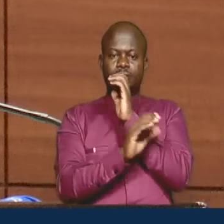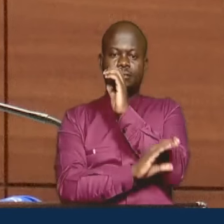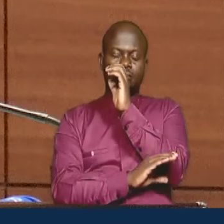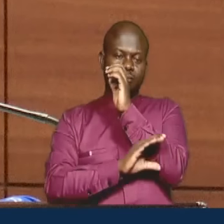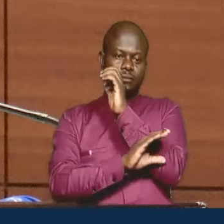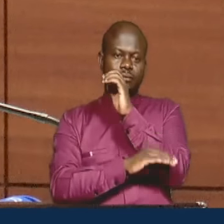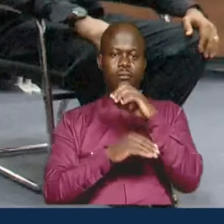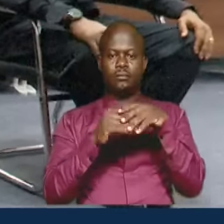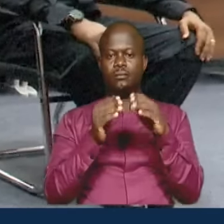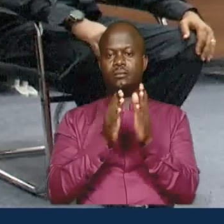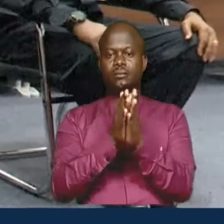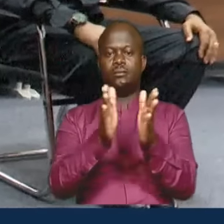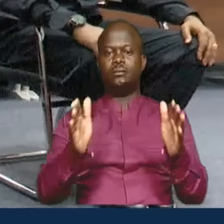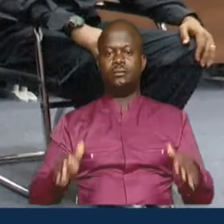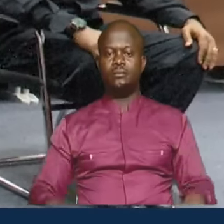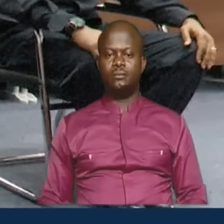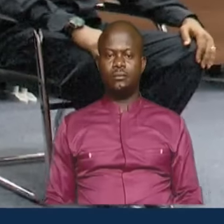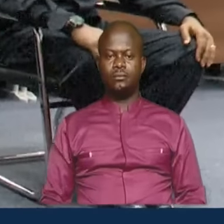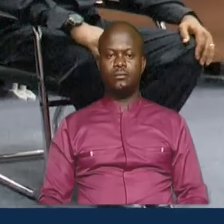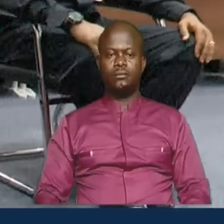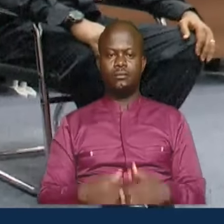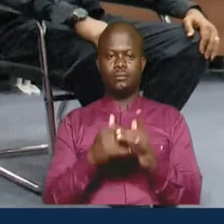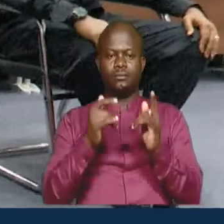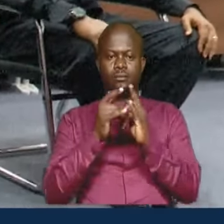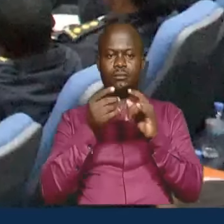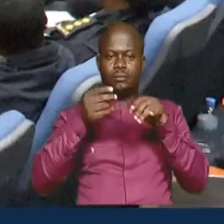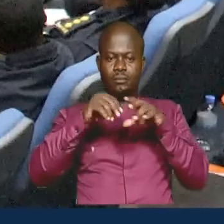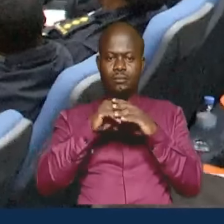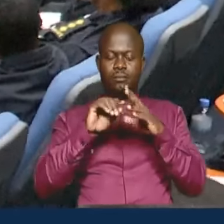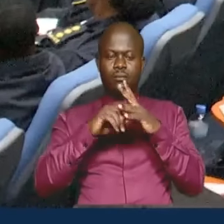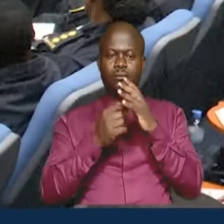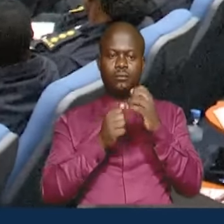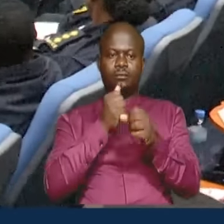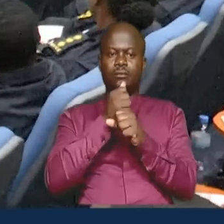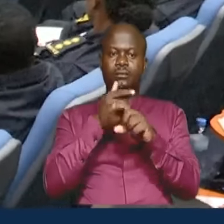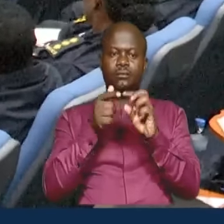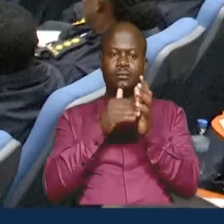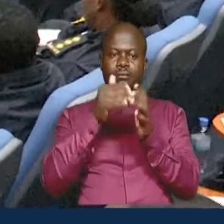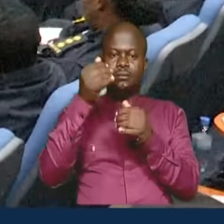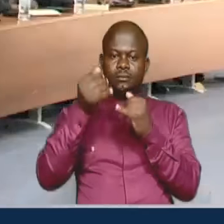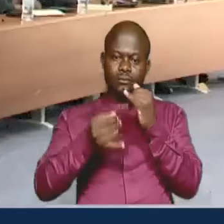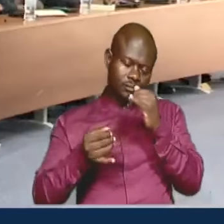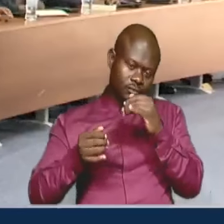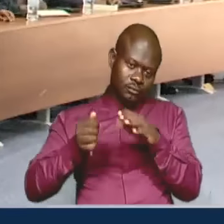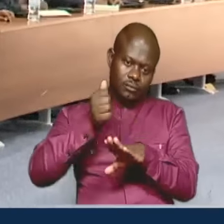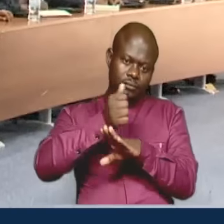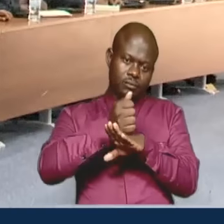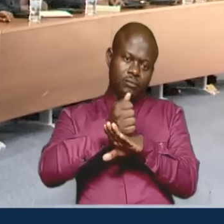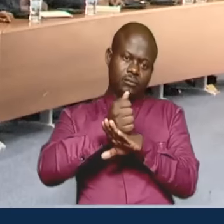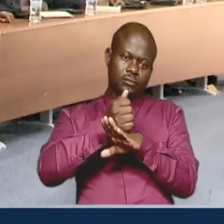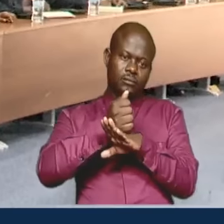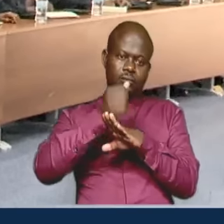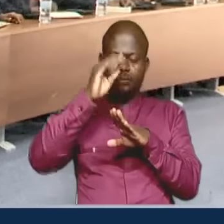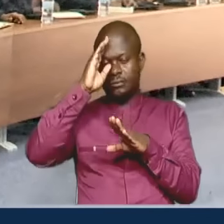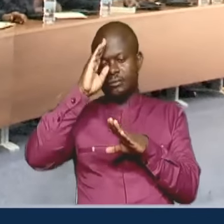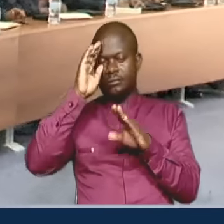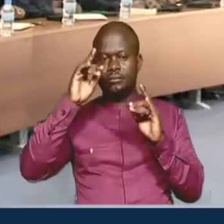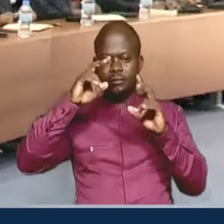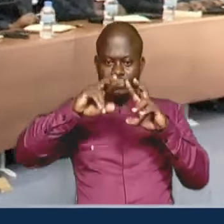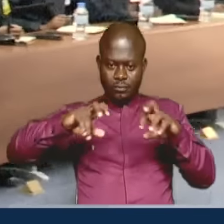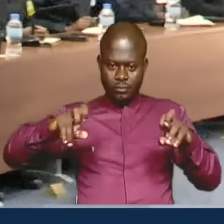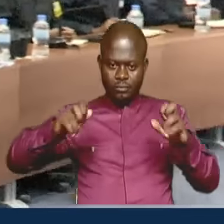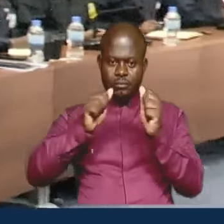muri rusange. Ni inama iba mu ntangiriro z'umwaka ndetse no mu mpera zawo ikaba iteganywa n'itegeko rishyiraho urwego rwa polisi abayitabira basuzumira